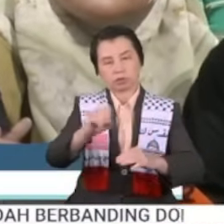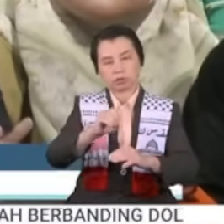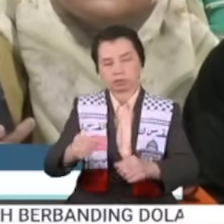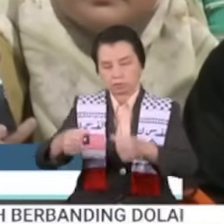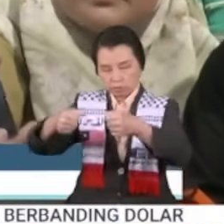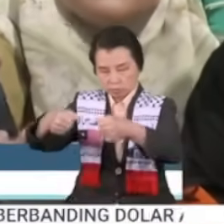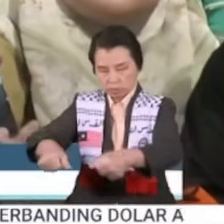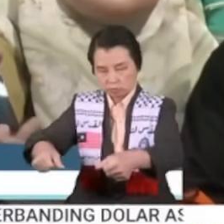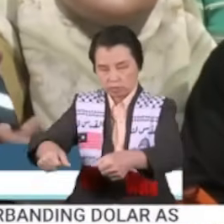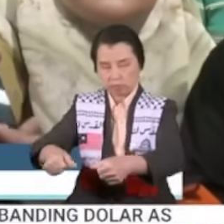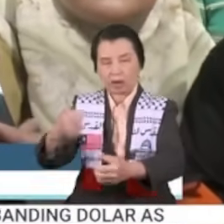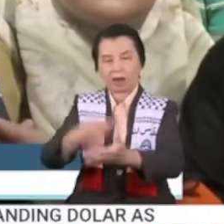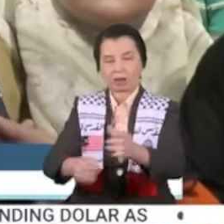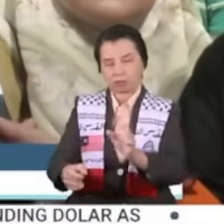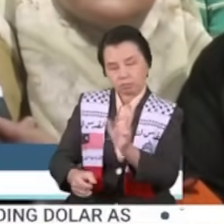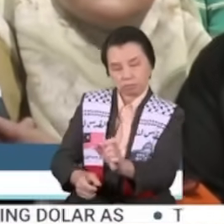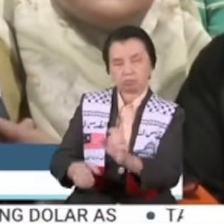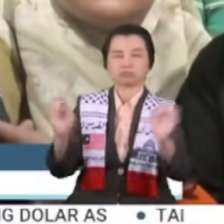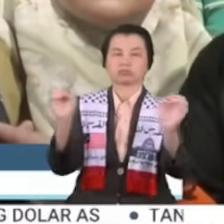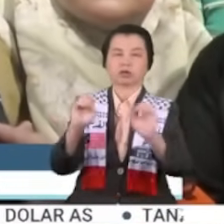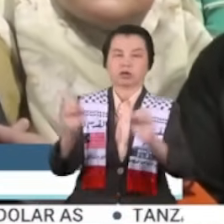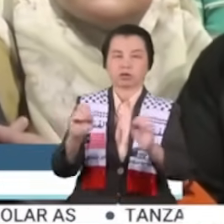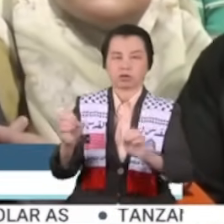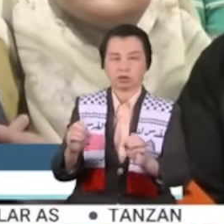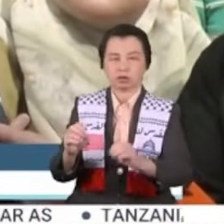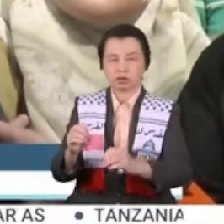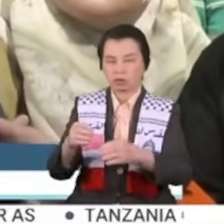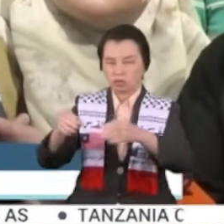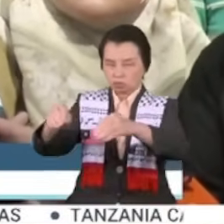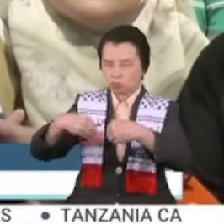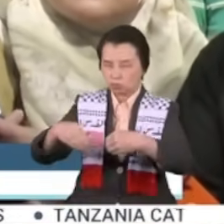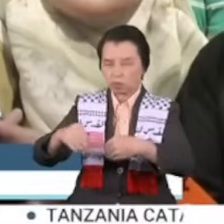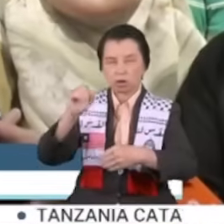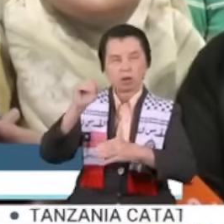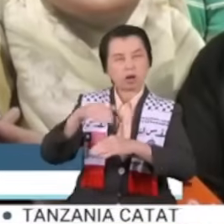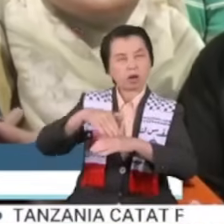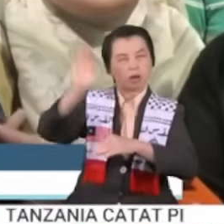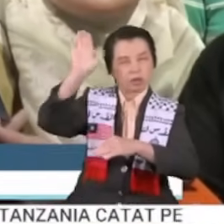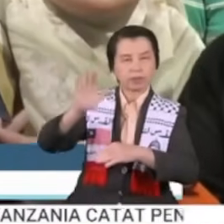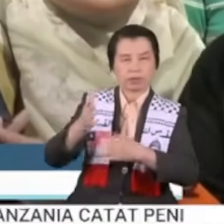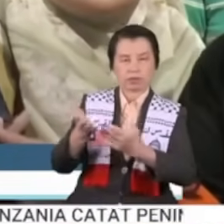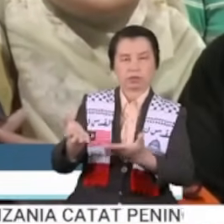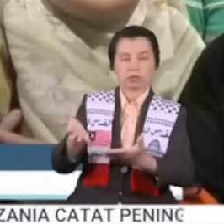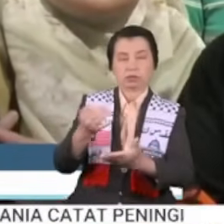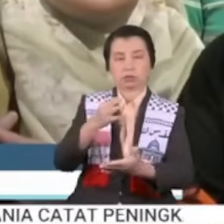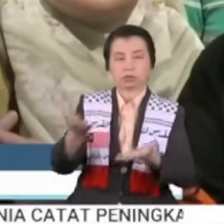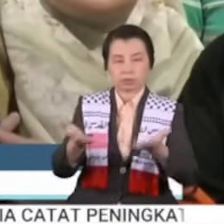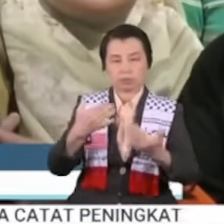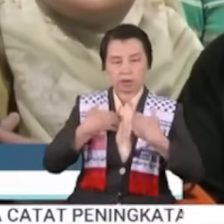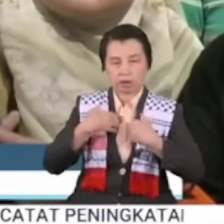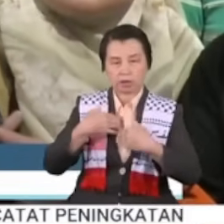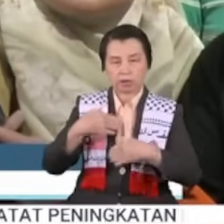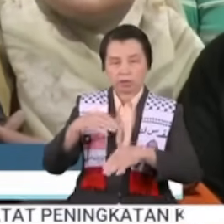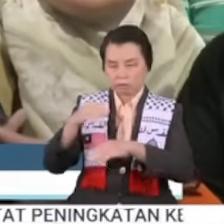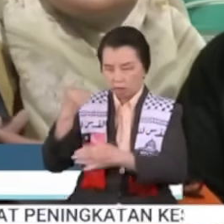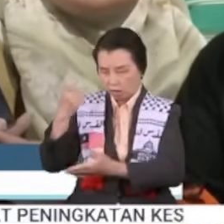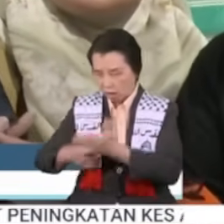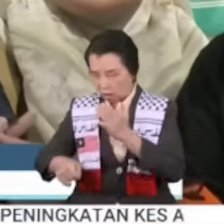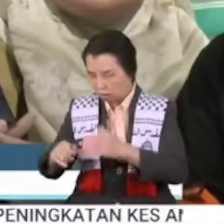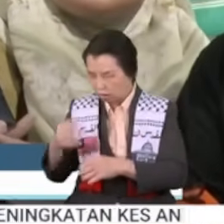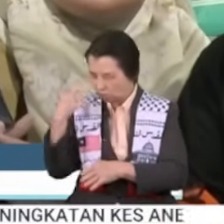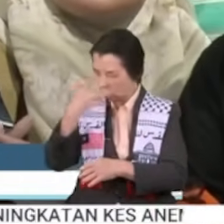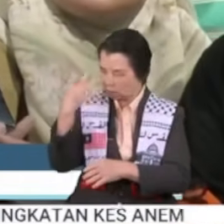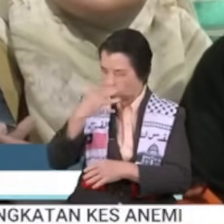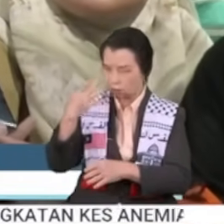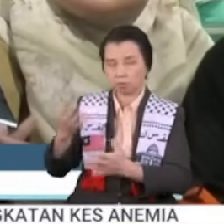tanda harga menjual harga melebihi harga yang ditetapkan dan mungkin ada harga yang mengelirukanlah kalau